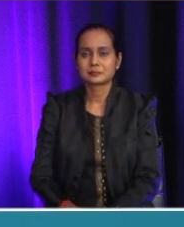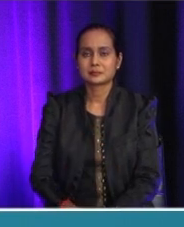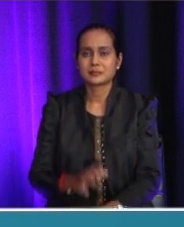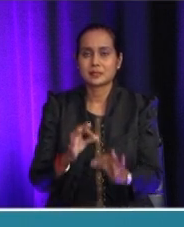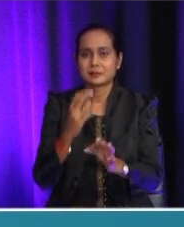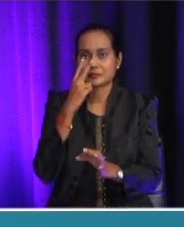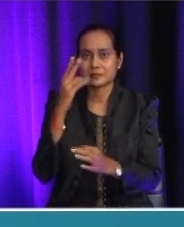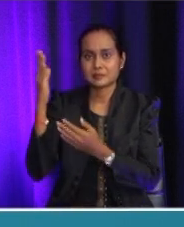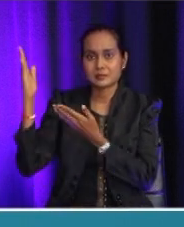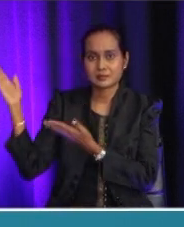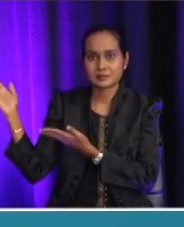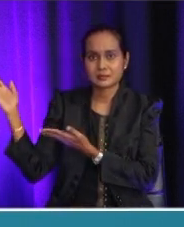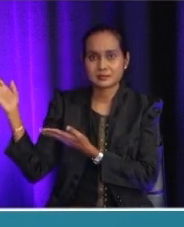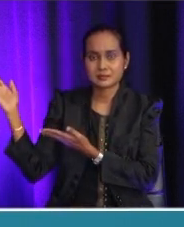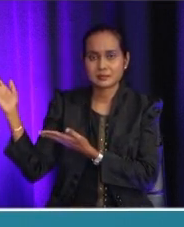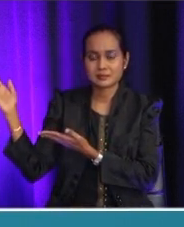ya,